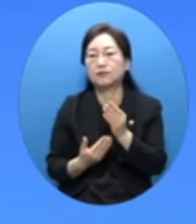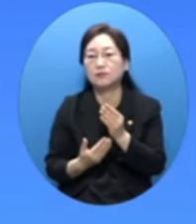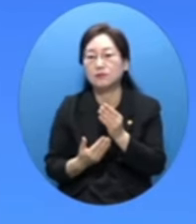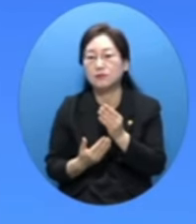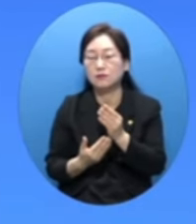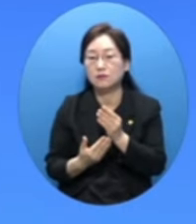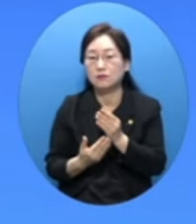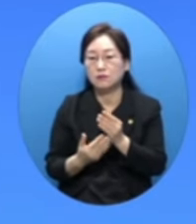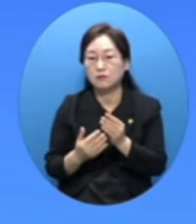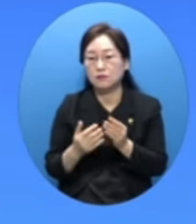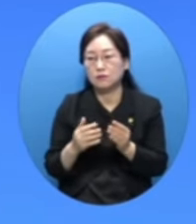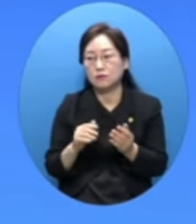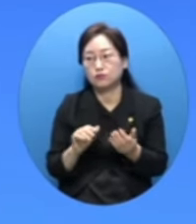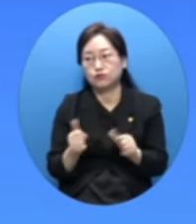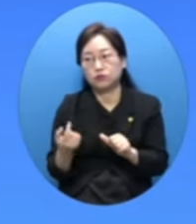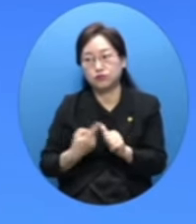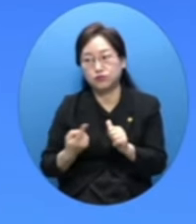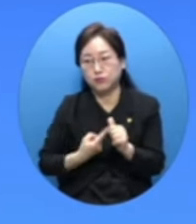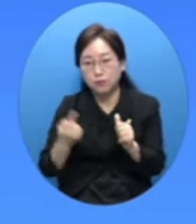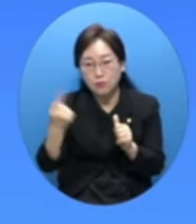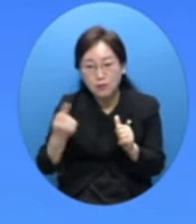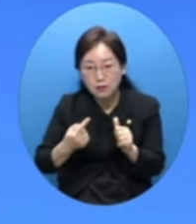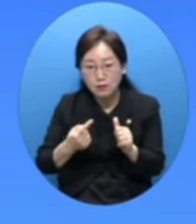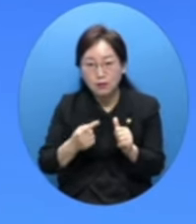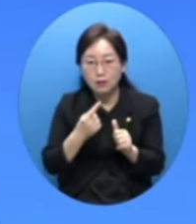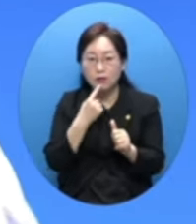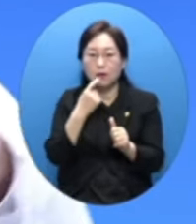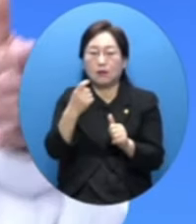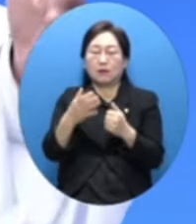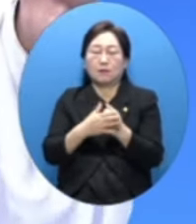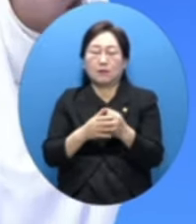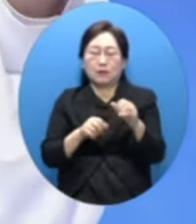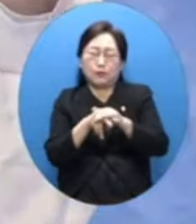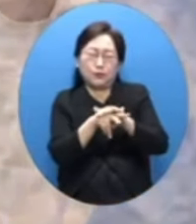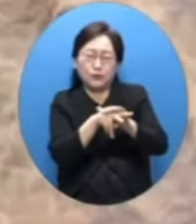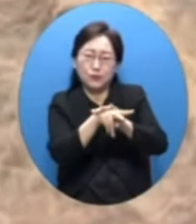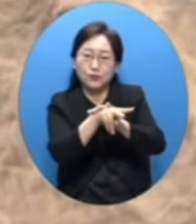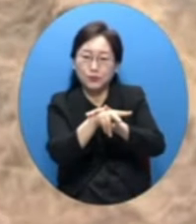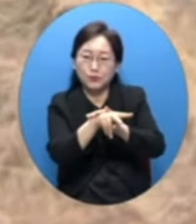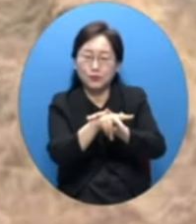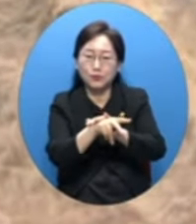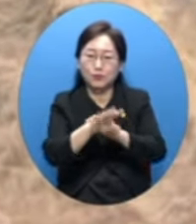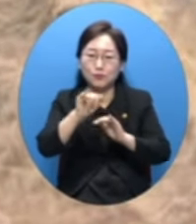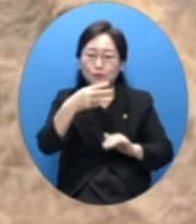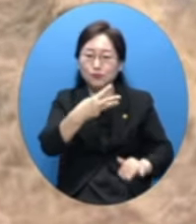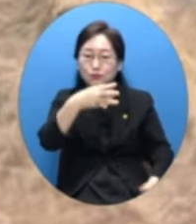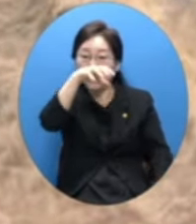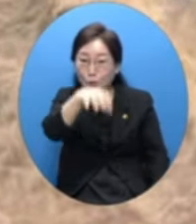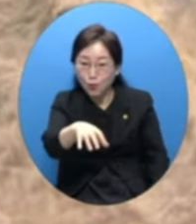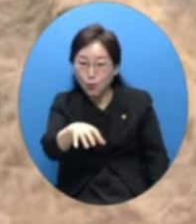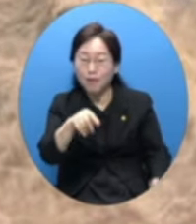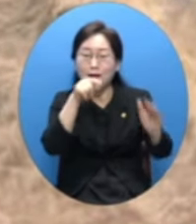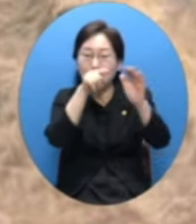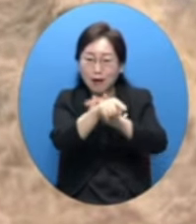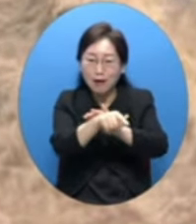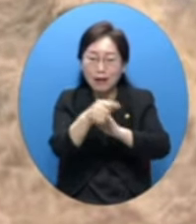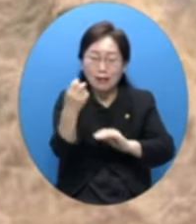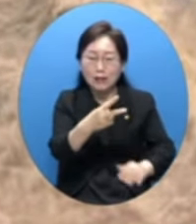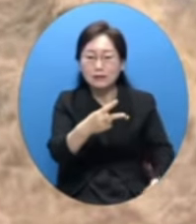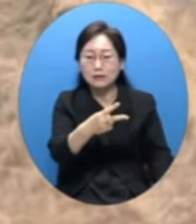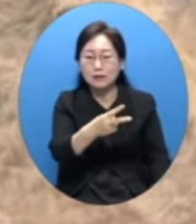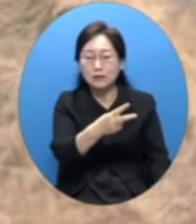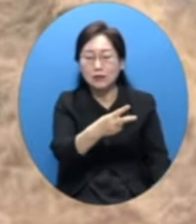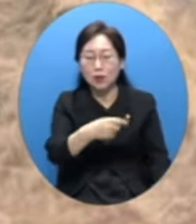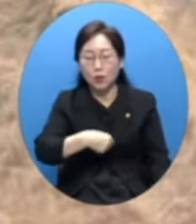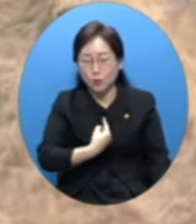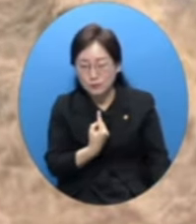죽음의 공포와 엄습해오자 그는 그곳에서 도망쳐서 부엘세바까지 갔다가 다시 그곳에서